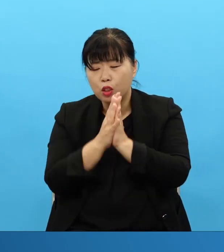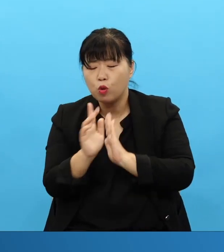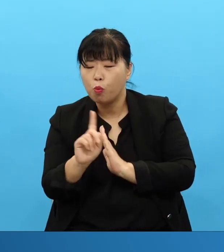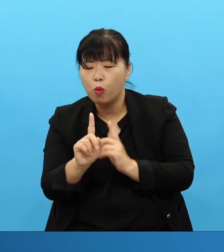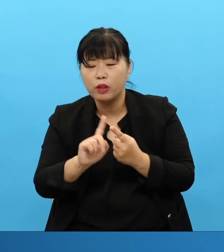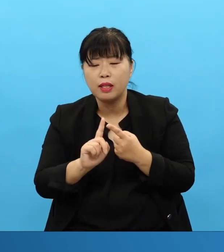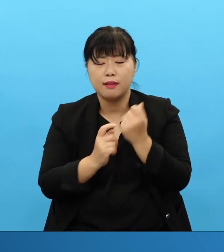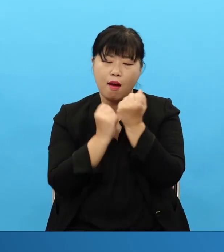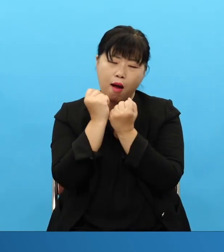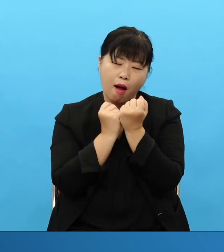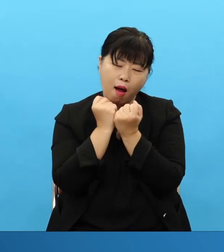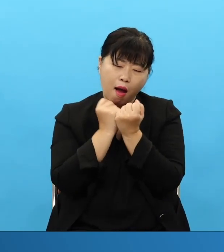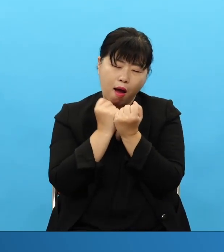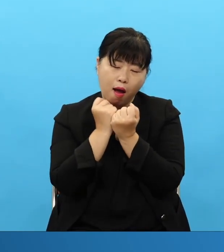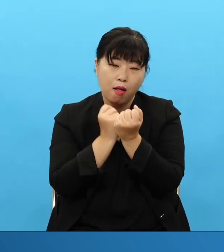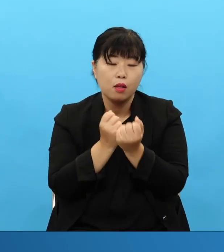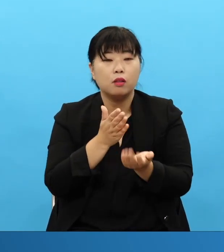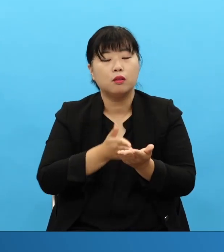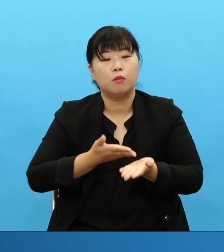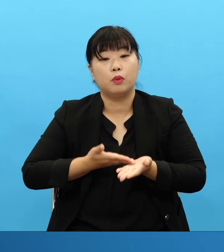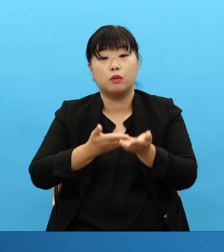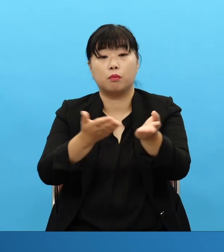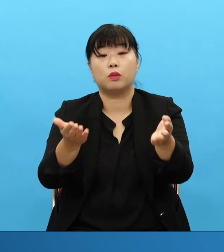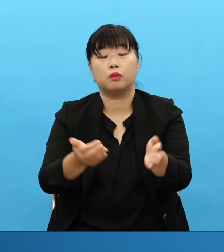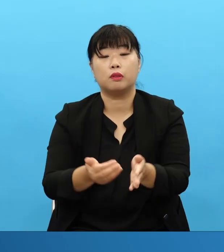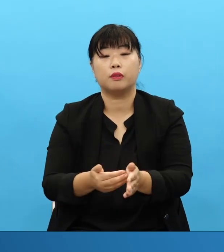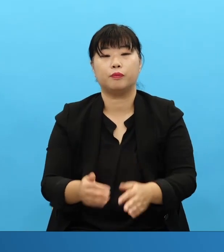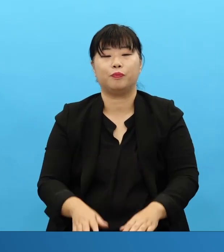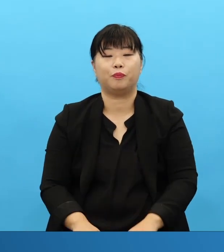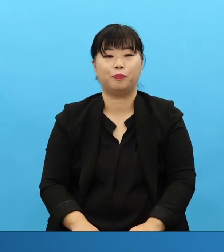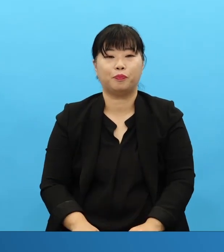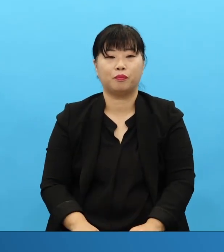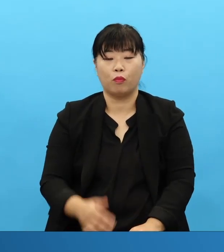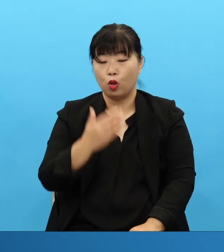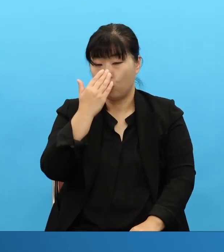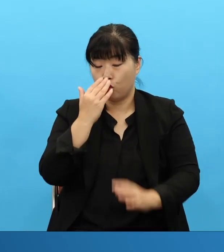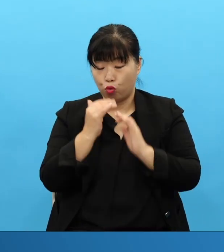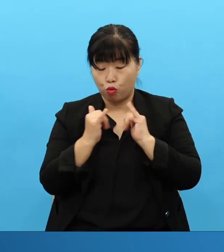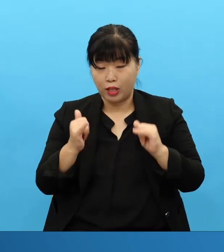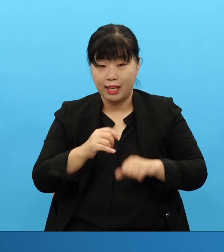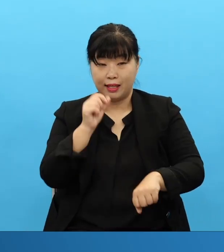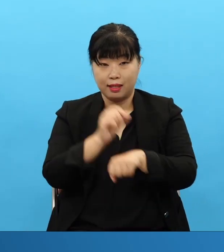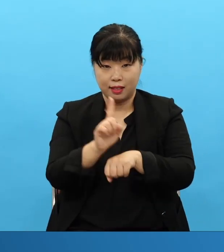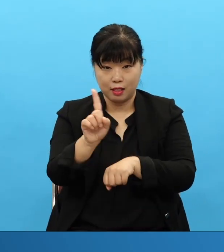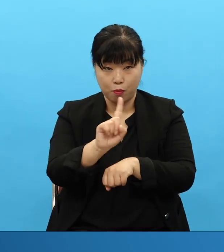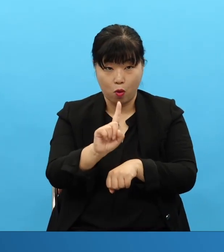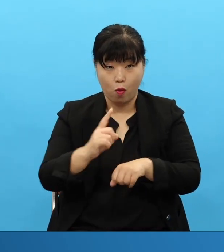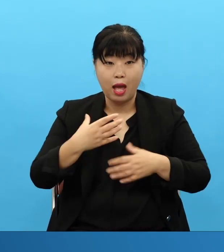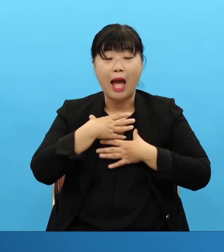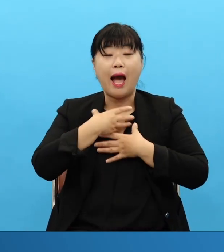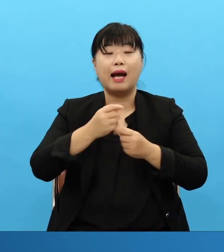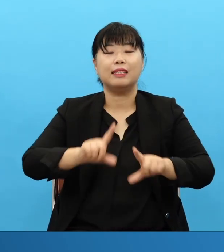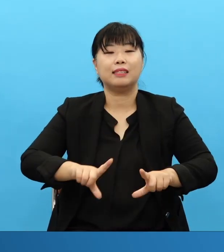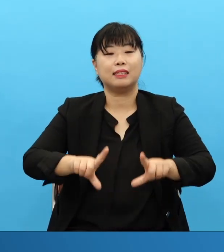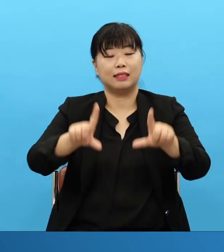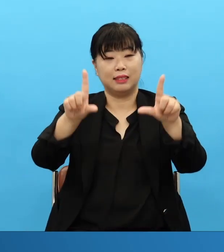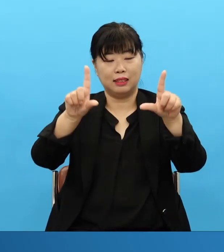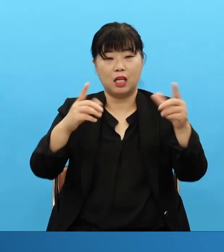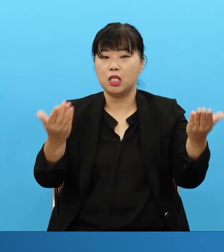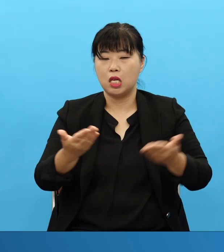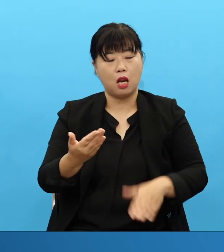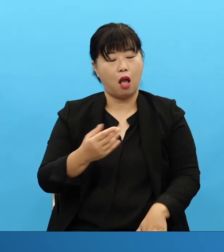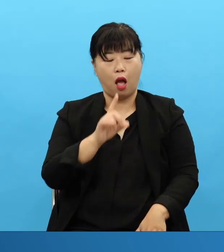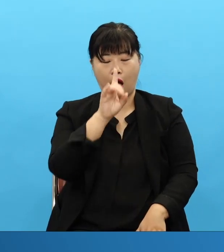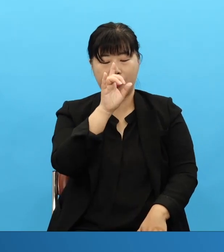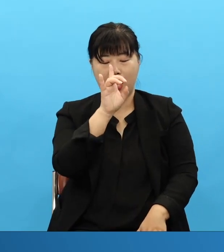장점 안식일은 아무것도 못하게 해요. And every Sabbath, one of the good points of 그렇죠. Judaism is that they're not allowed to do anything else on the Sabbath. 그렇다면 우리는 주일